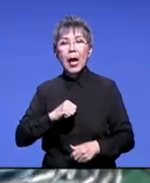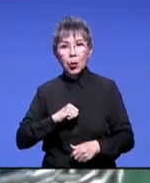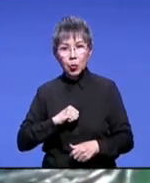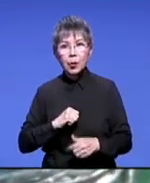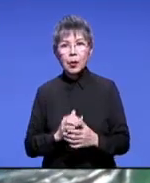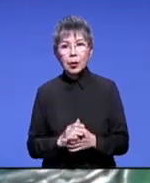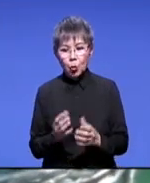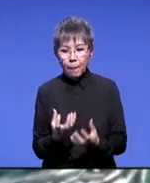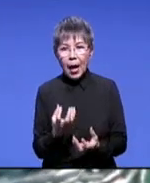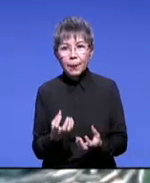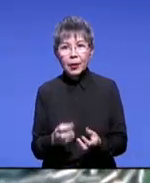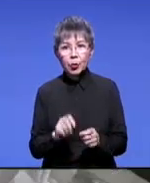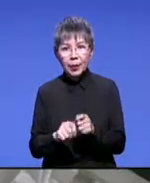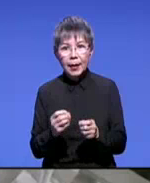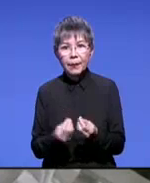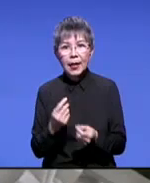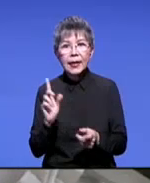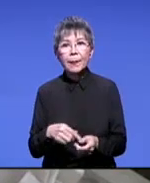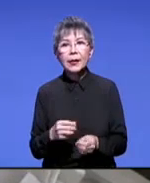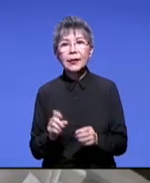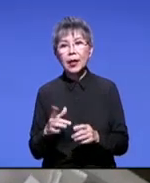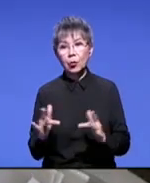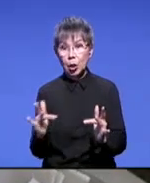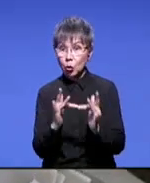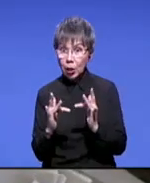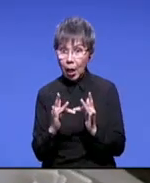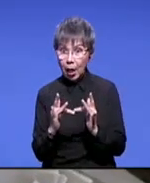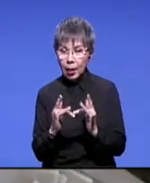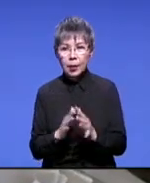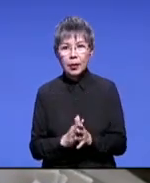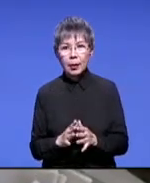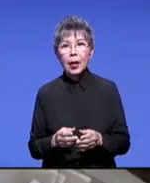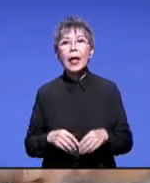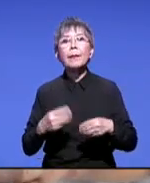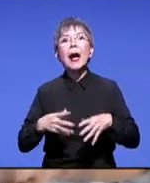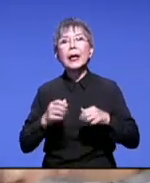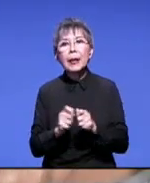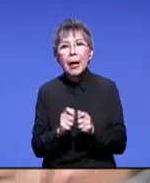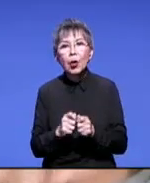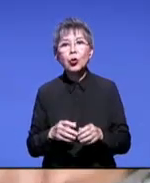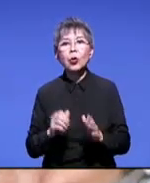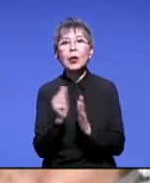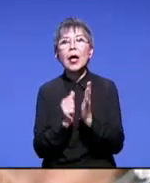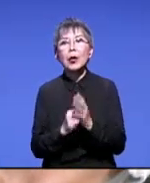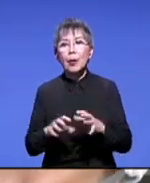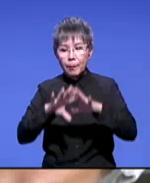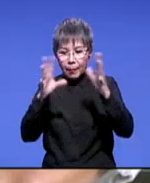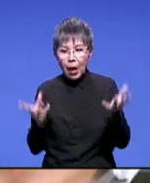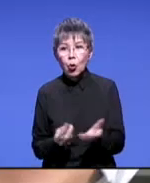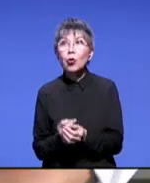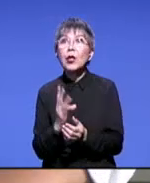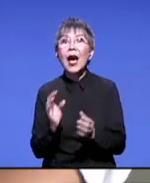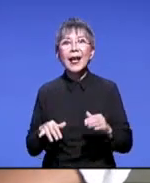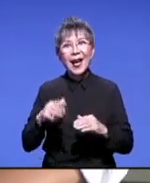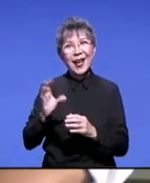mengaku bahan baku petasan didapat dari seseorang di media sosial dan akan digunakan dalam tradisi balon udara.